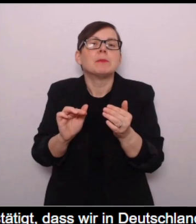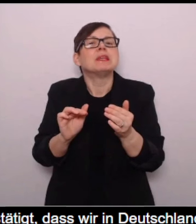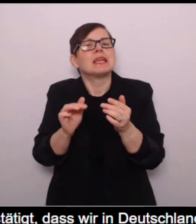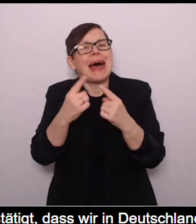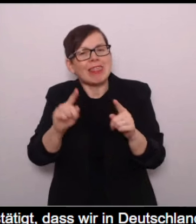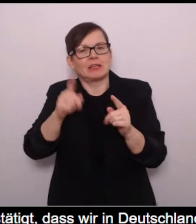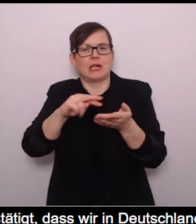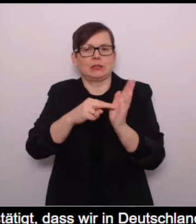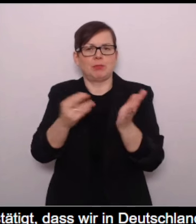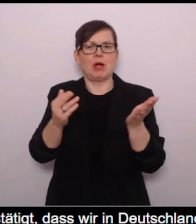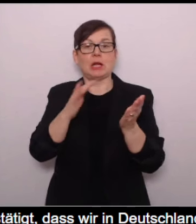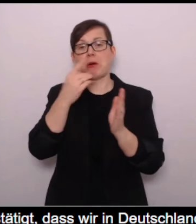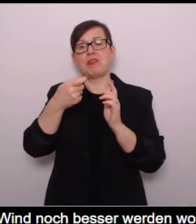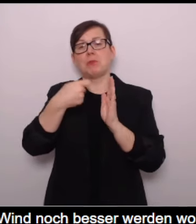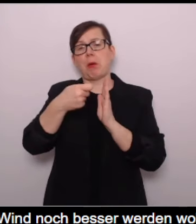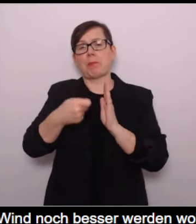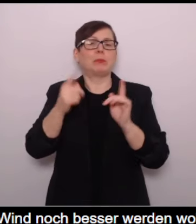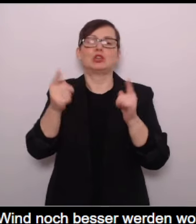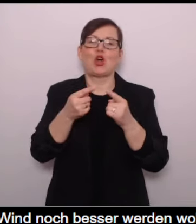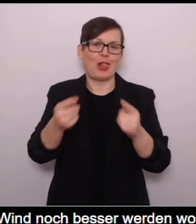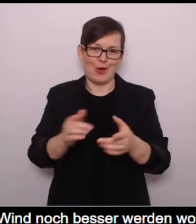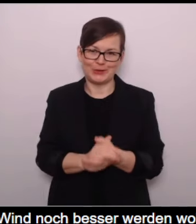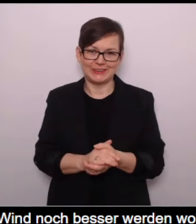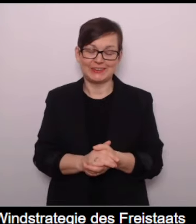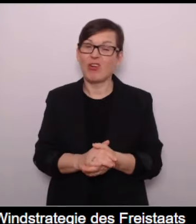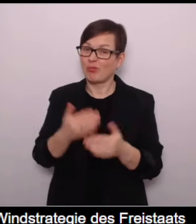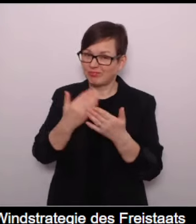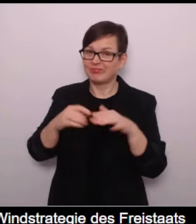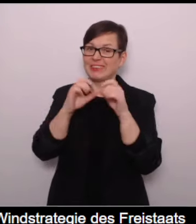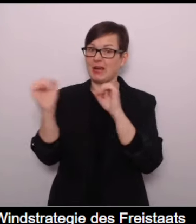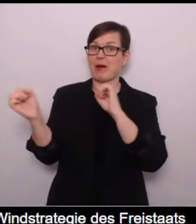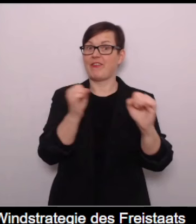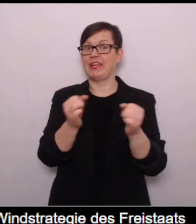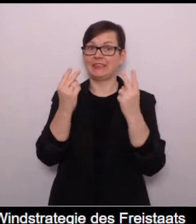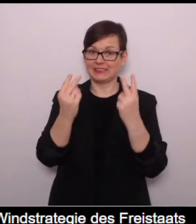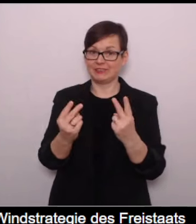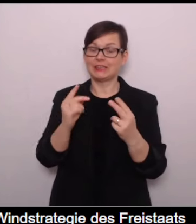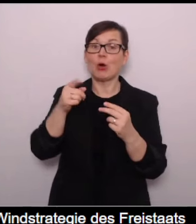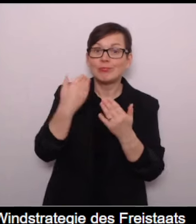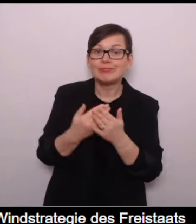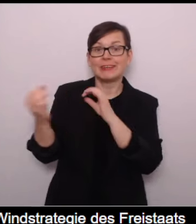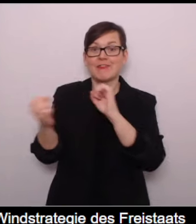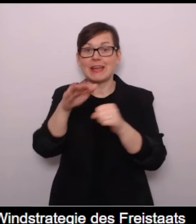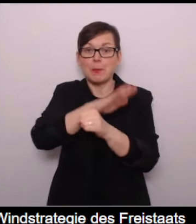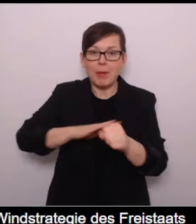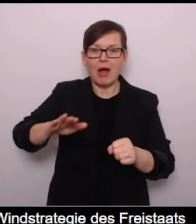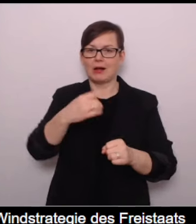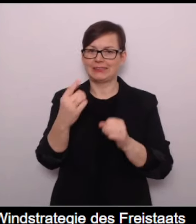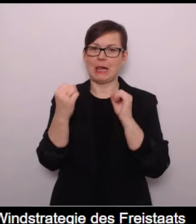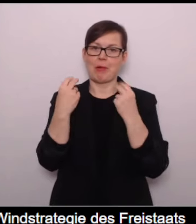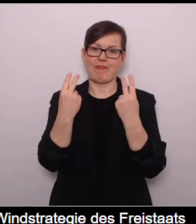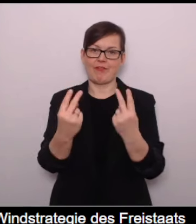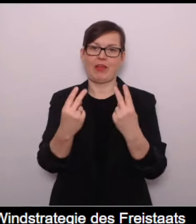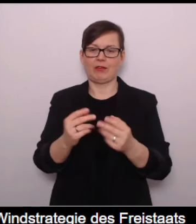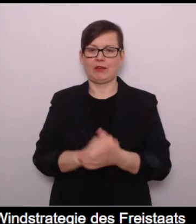gemeinsam diesen Windpark auf den Weg bringen. Vielleicht in etwas anderer Form. Aber es soll auch keine großen Abstriche geben, denn Wind ist